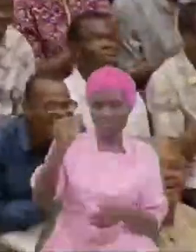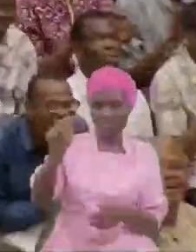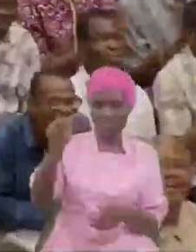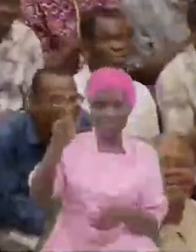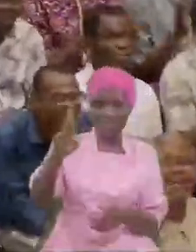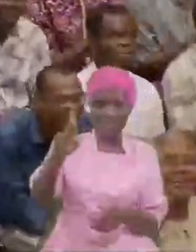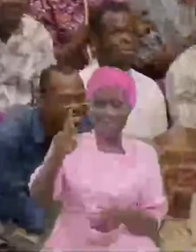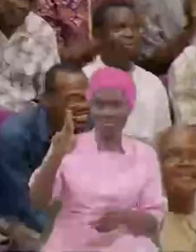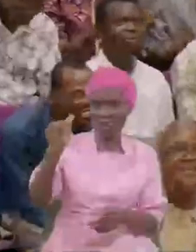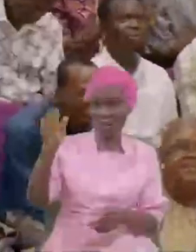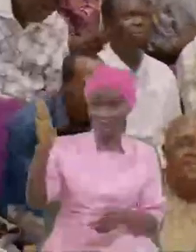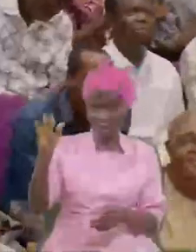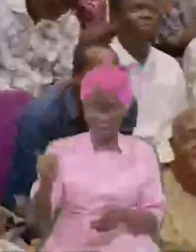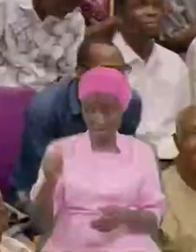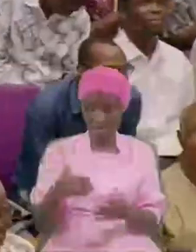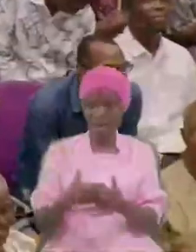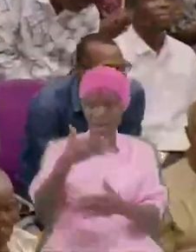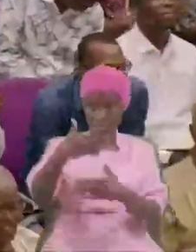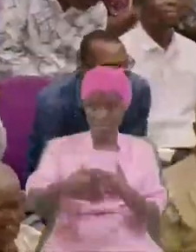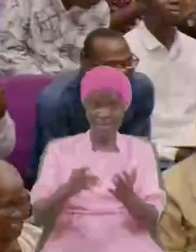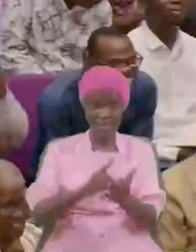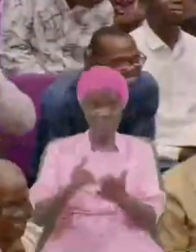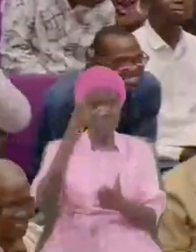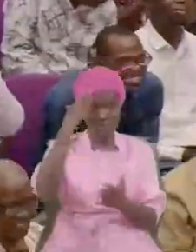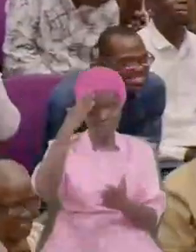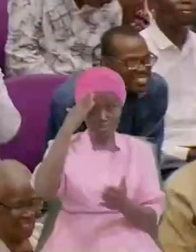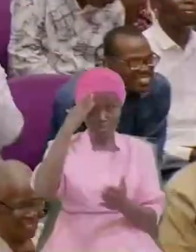prochaine. Je peux voir maintenant,